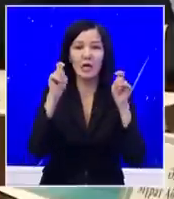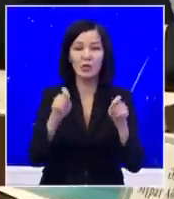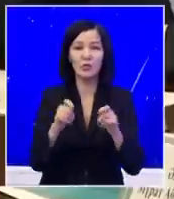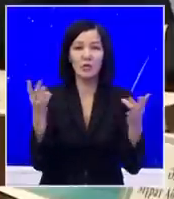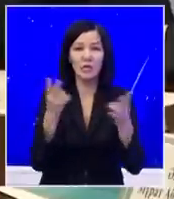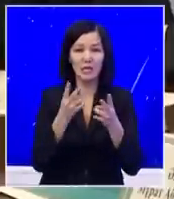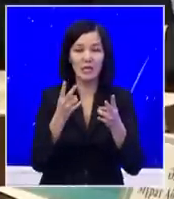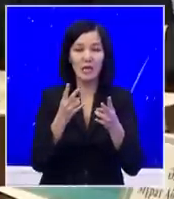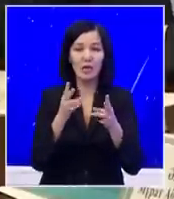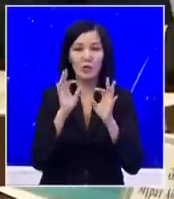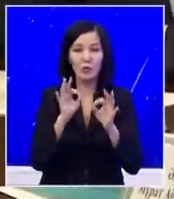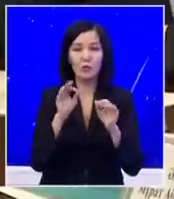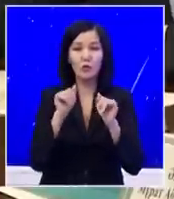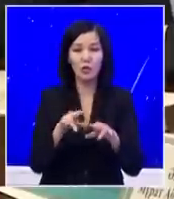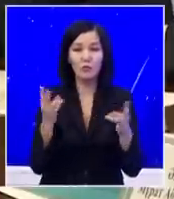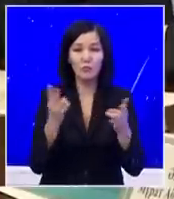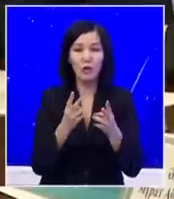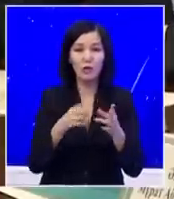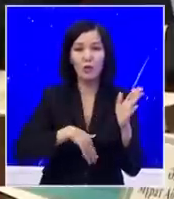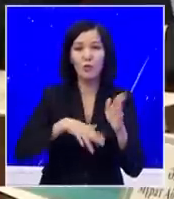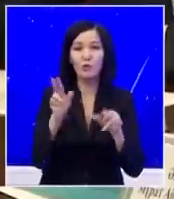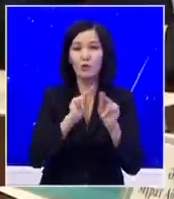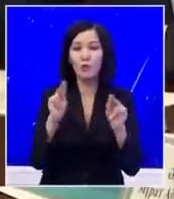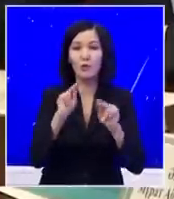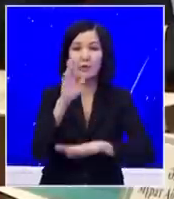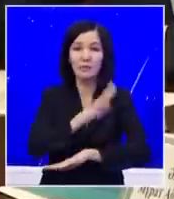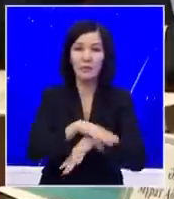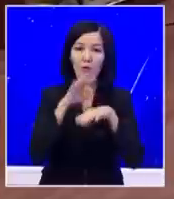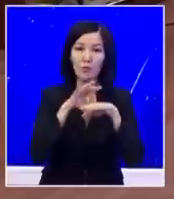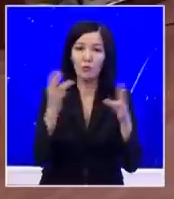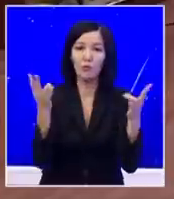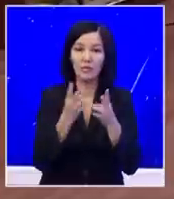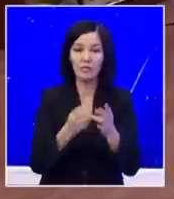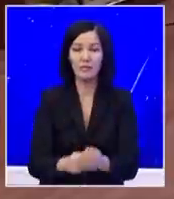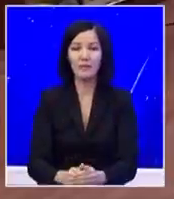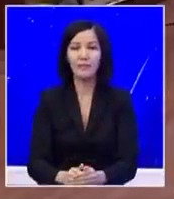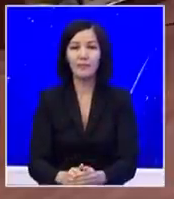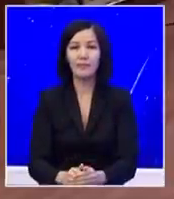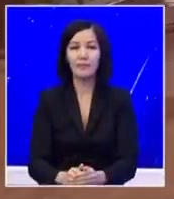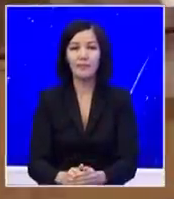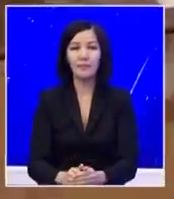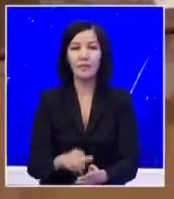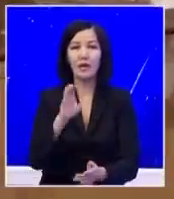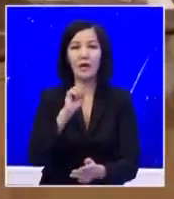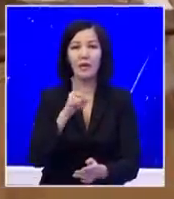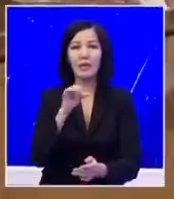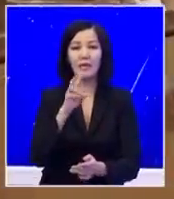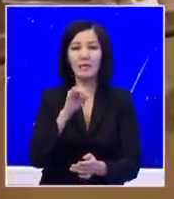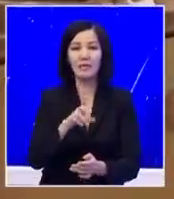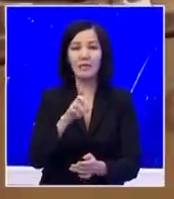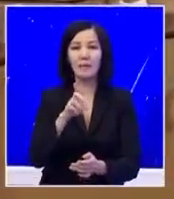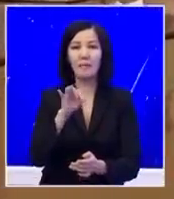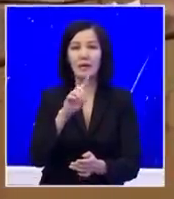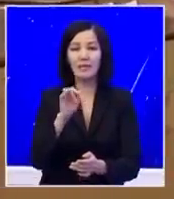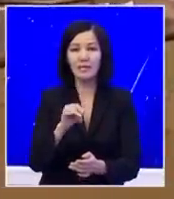келді деп ойлаймын. Онда үздік мұғалімдер сабақ беруі тиіс. Аргентина, Бразилия, Израиль сияқты елдер